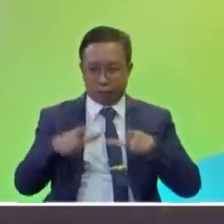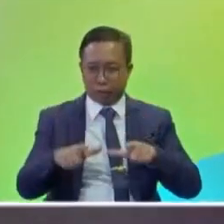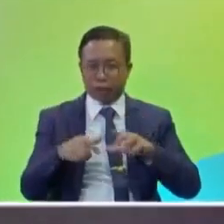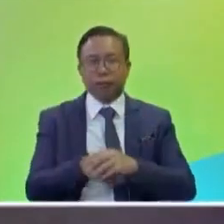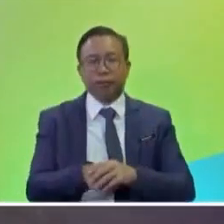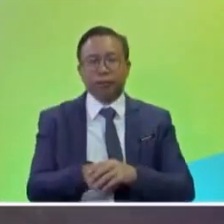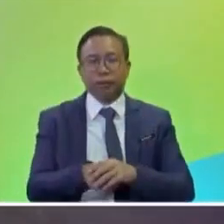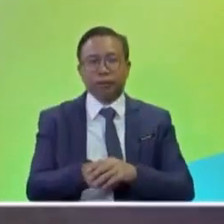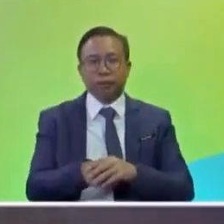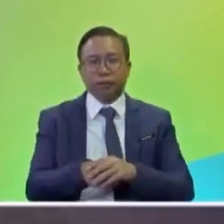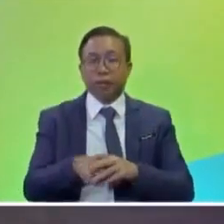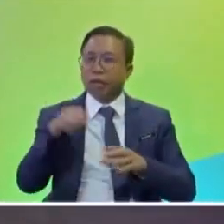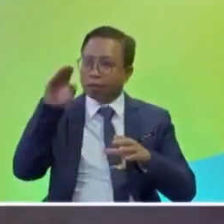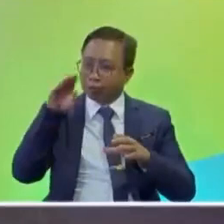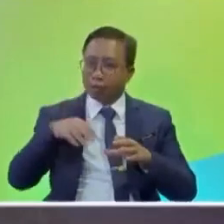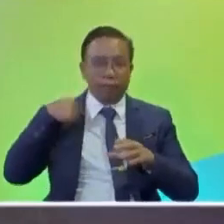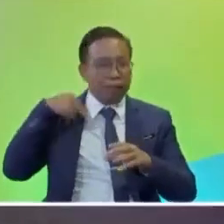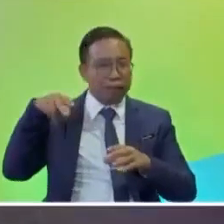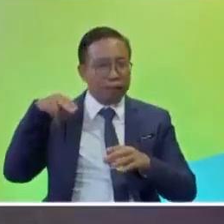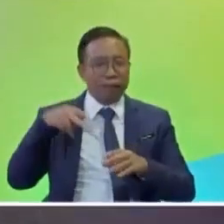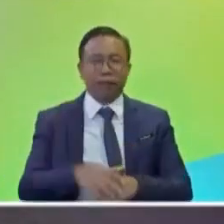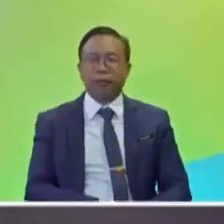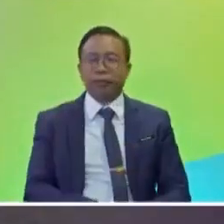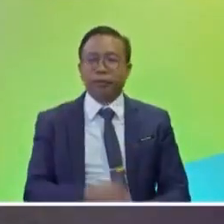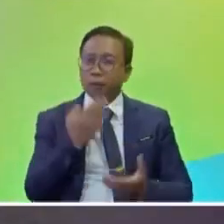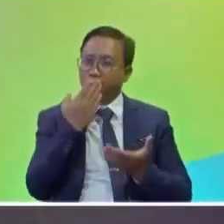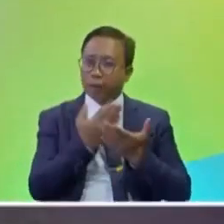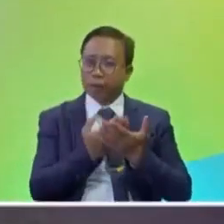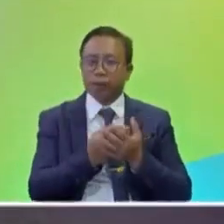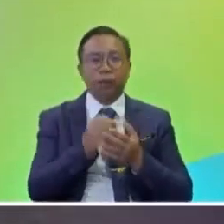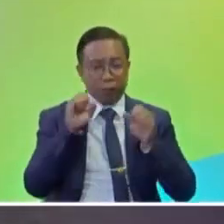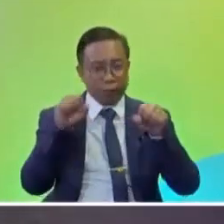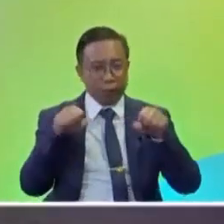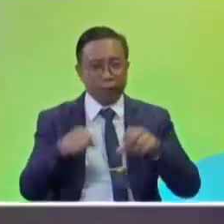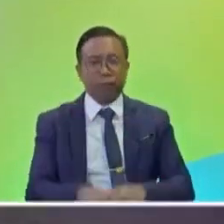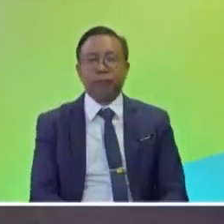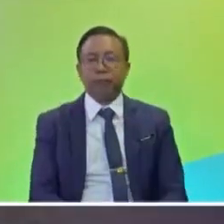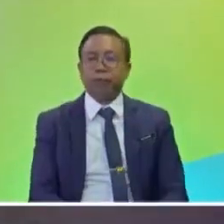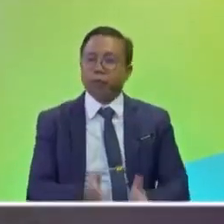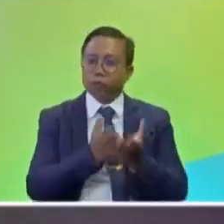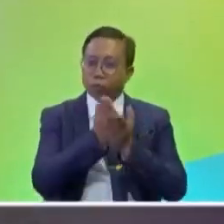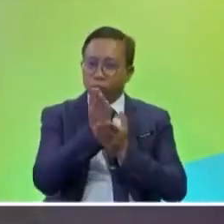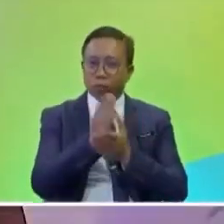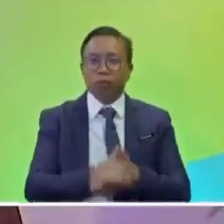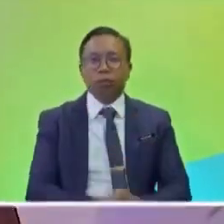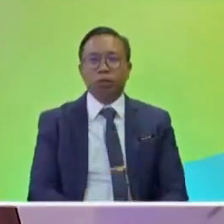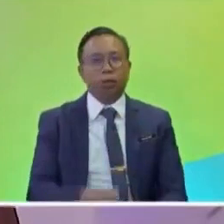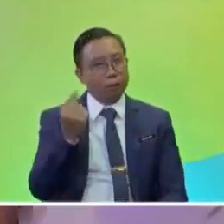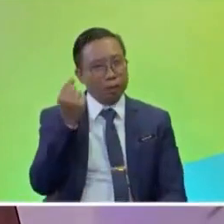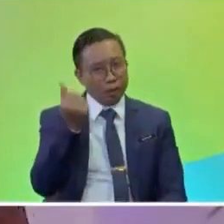letak. Hentak kaki. Okey, baik. Okey. Boleh? Okey, seterusnya. Petik